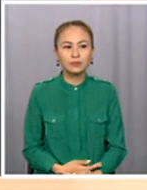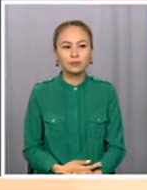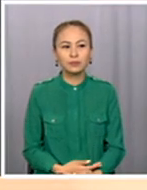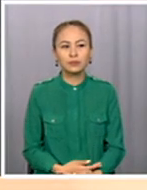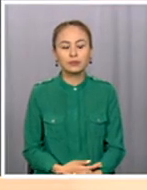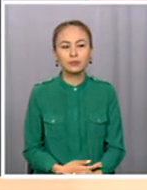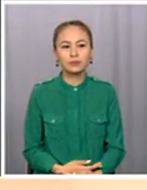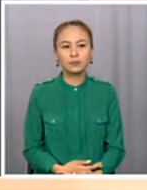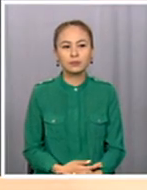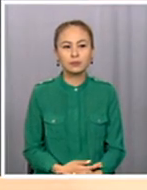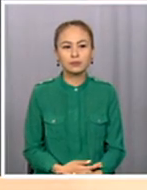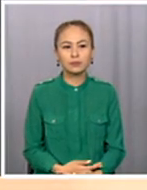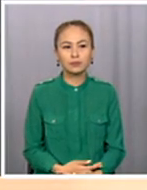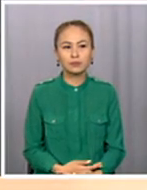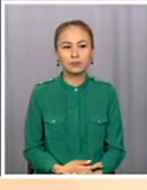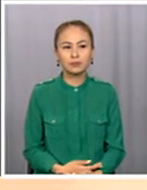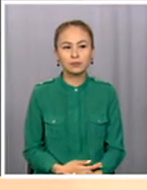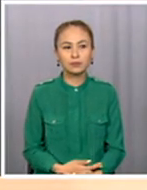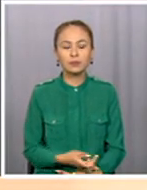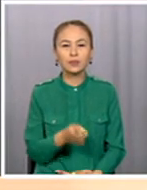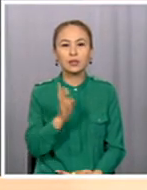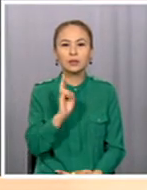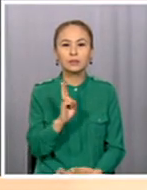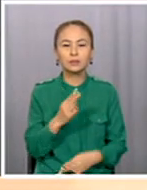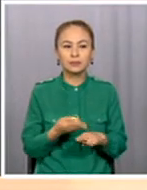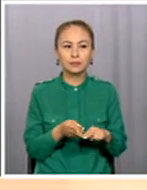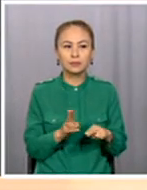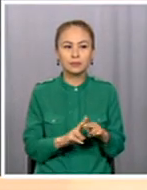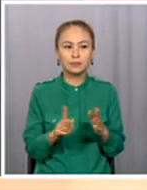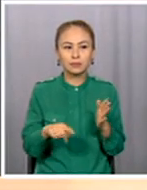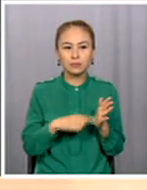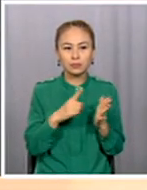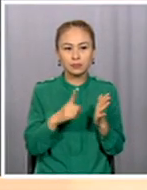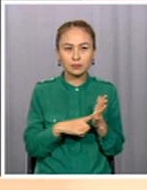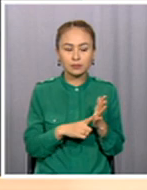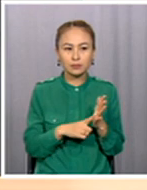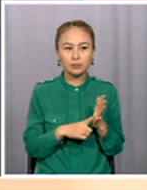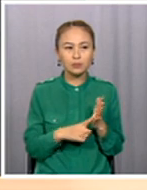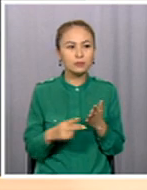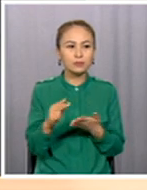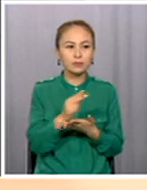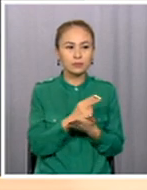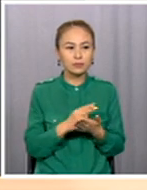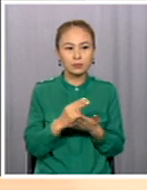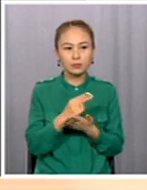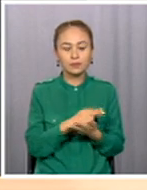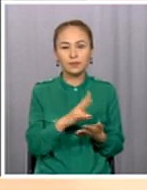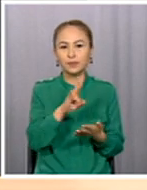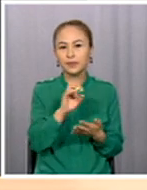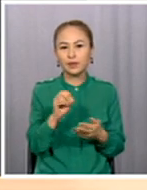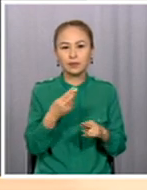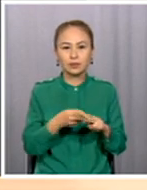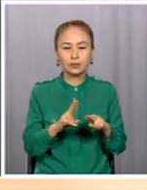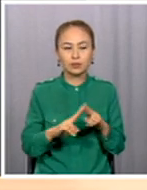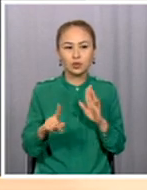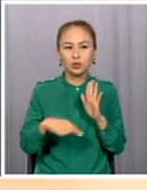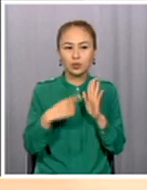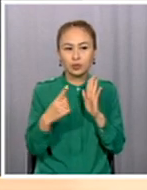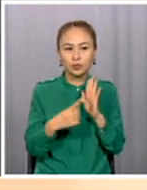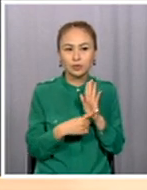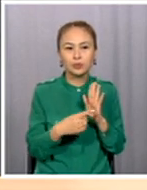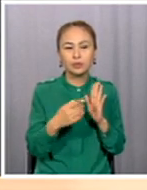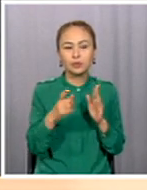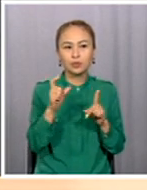Дұрыс айтасыңдар. Кімдер деген сұрақ қойылады. Енді сөйлемдерден не деген сұраққа жауап беретін